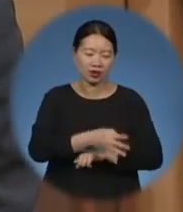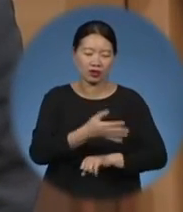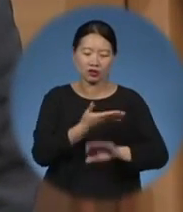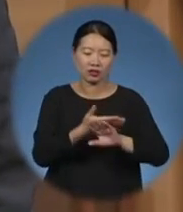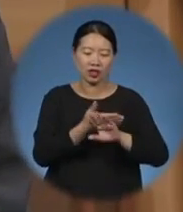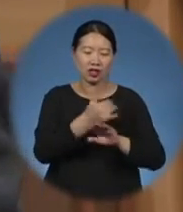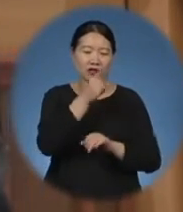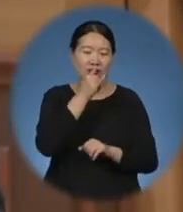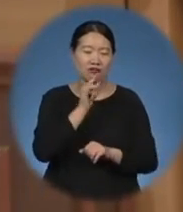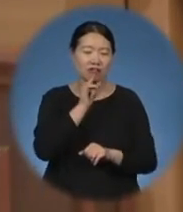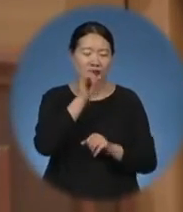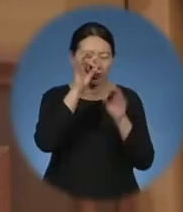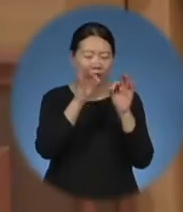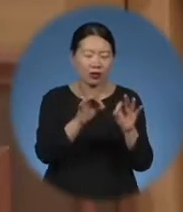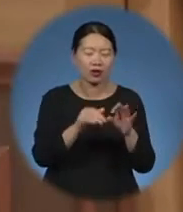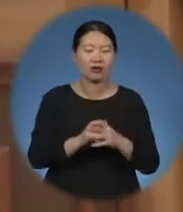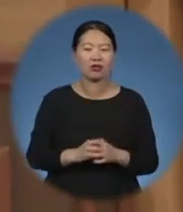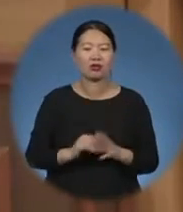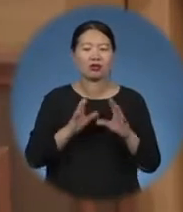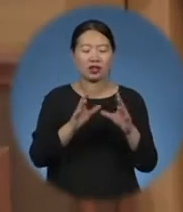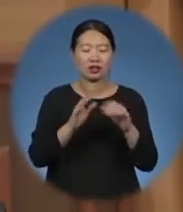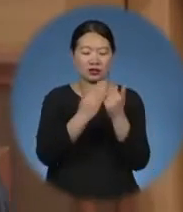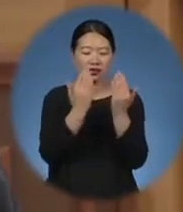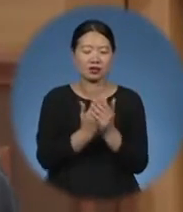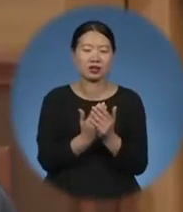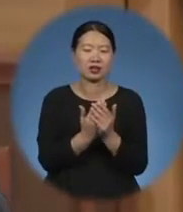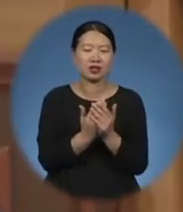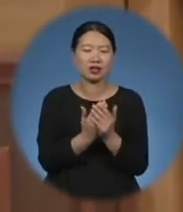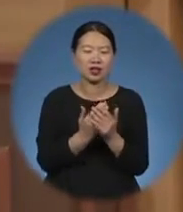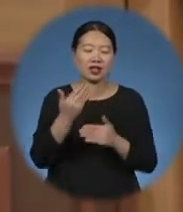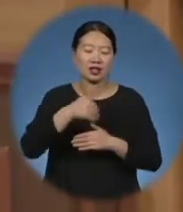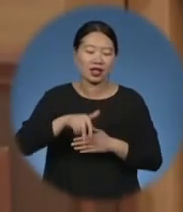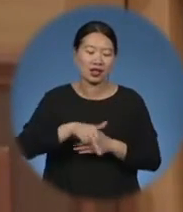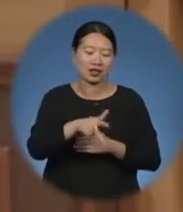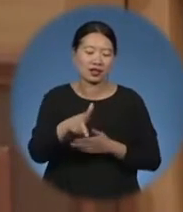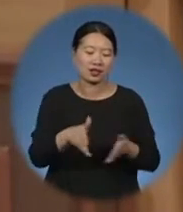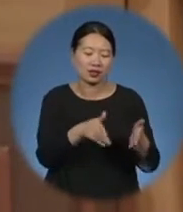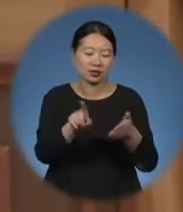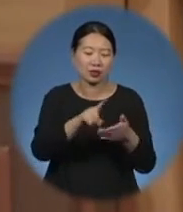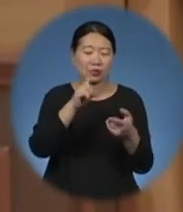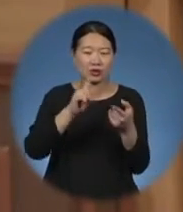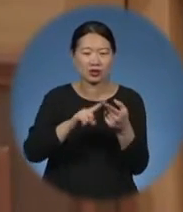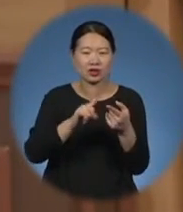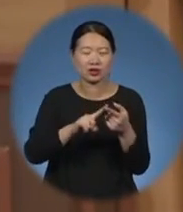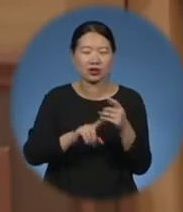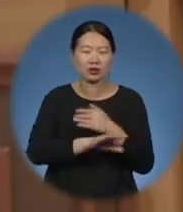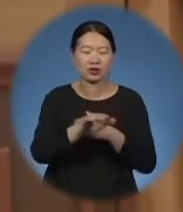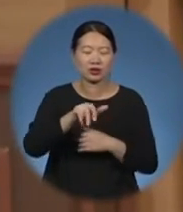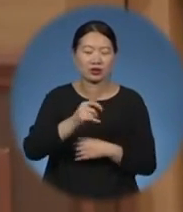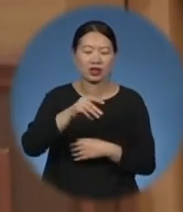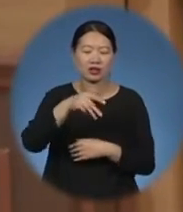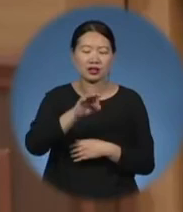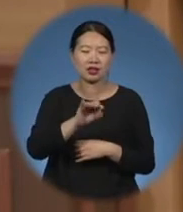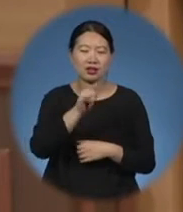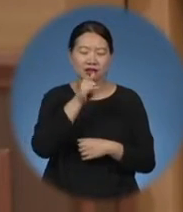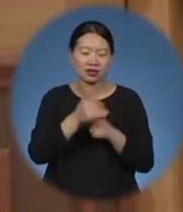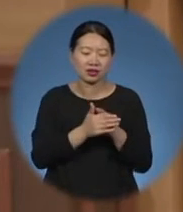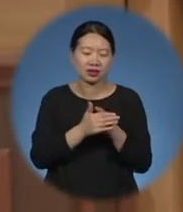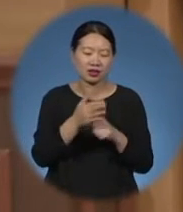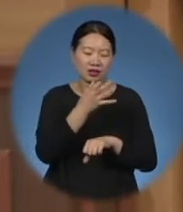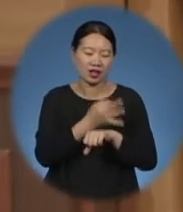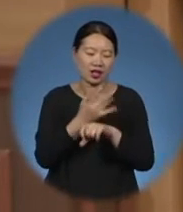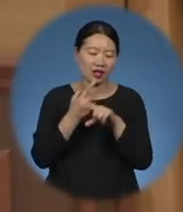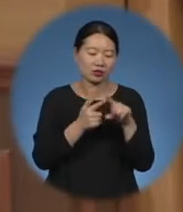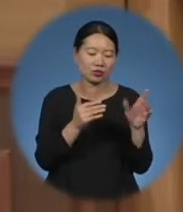봅니다. 그 부분은 국가 전체적으로 우리가 진짜 가야 될 길이 뭔지 하는 부분들은 우리는 조달청이기 때문에 물건만 사주면 되는 것이 아니고